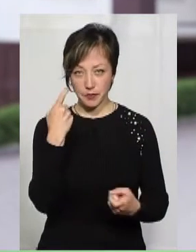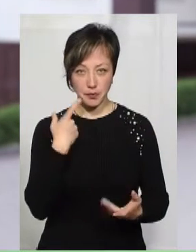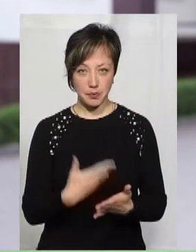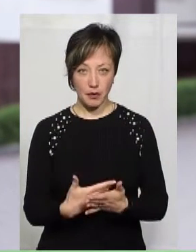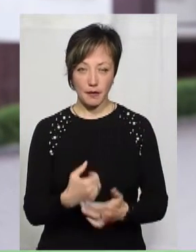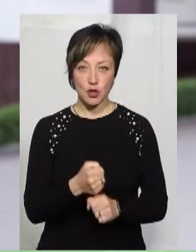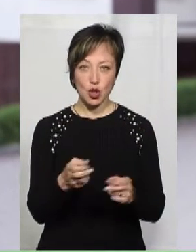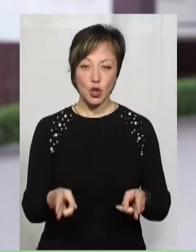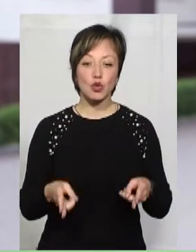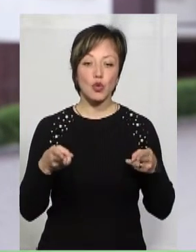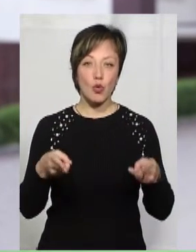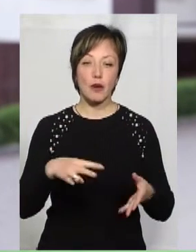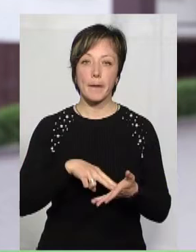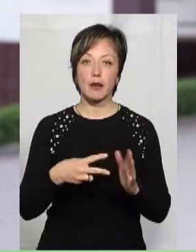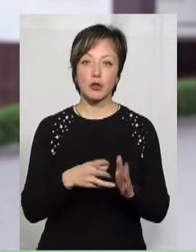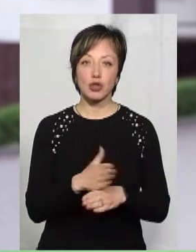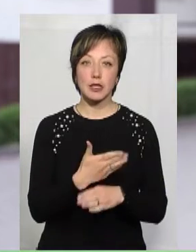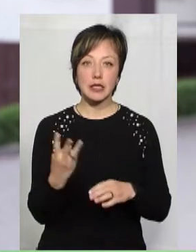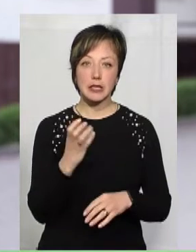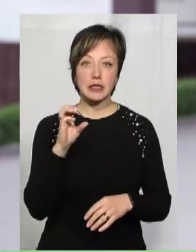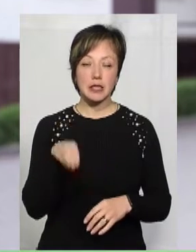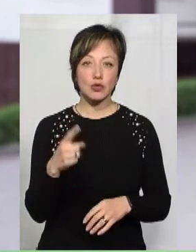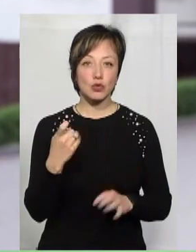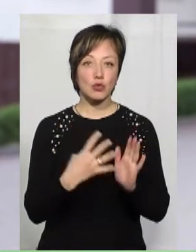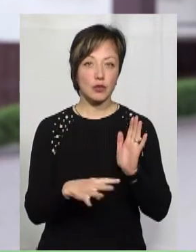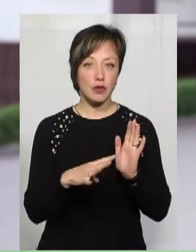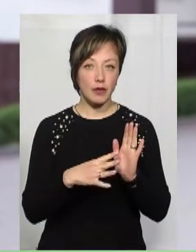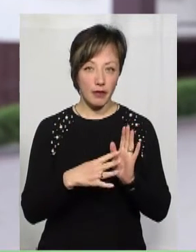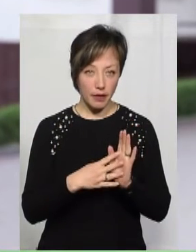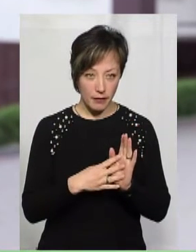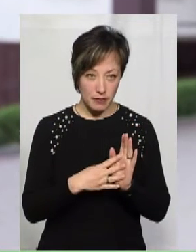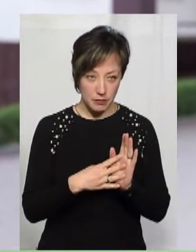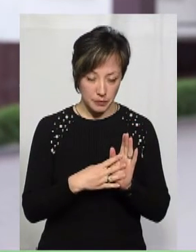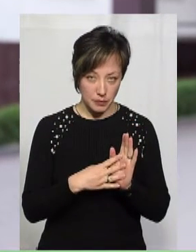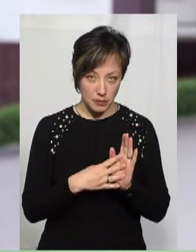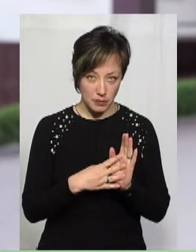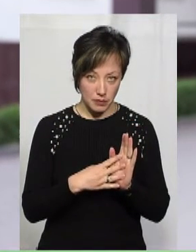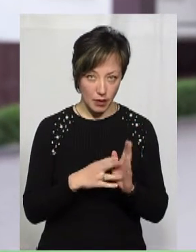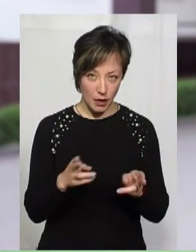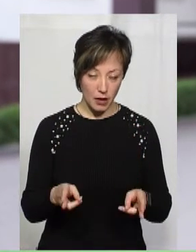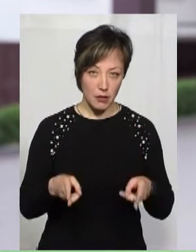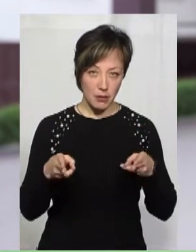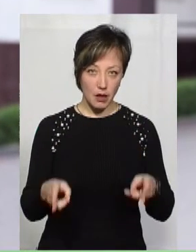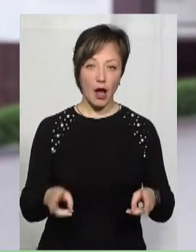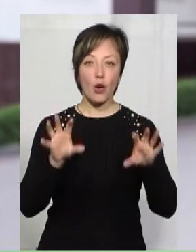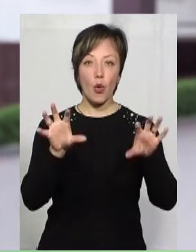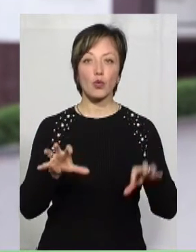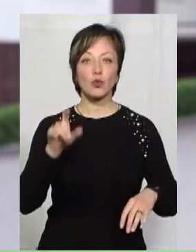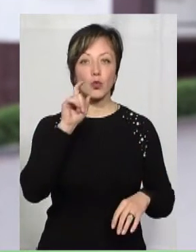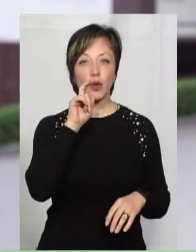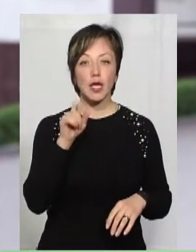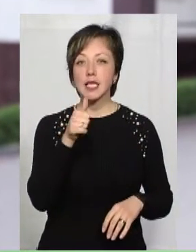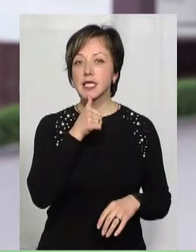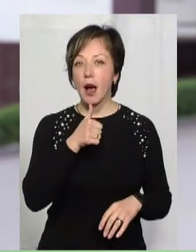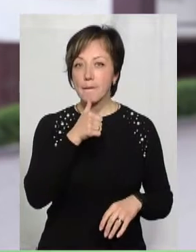вчиненні злочину, передбачено частиною 3 статті 149 через статтю 15 Кримінального кодексу України «Замах